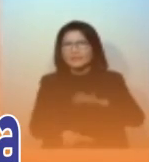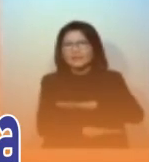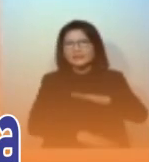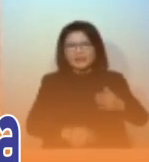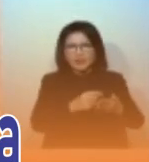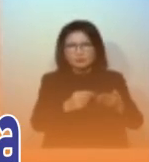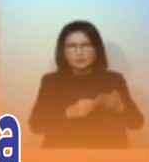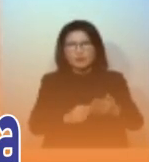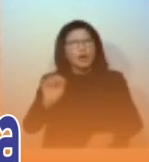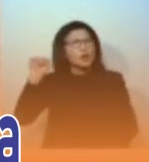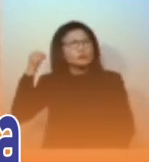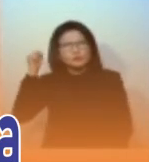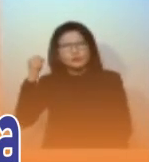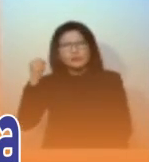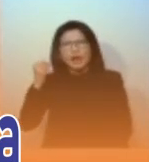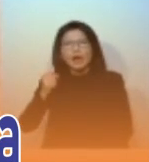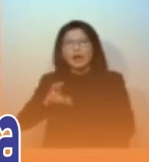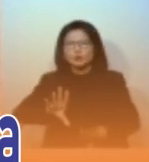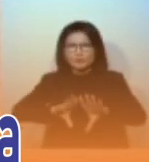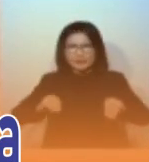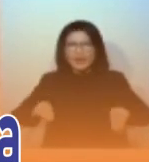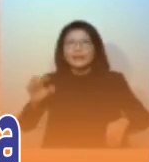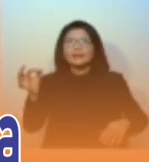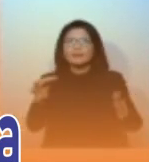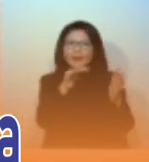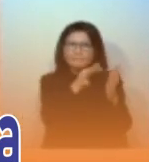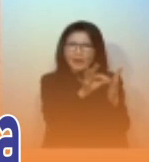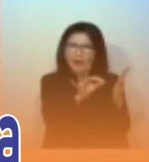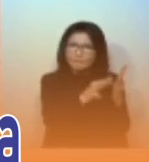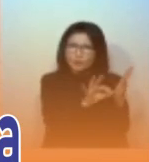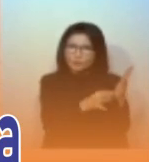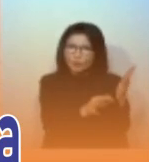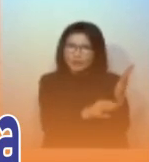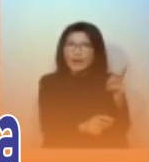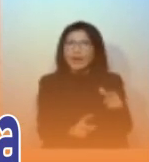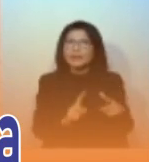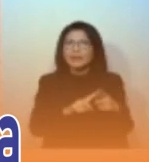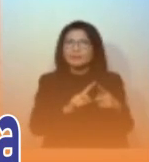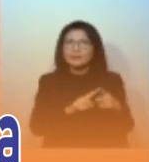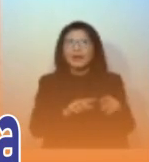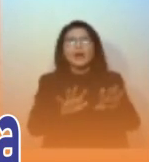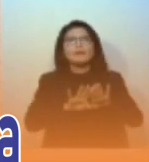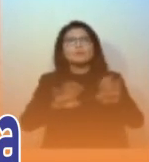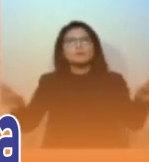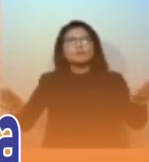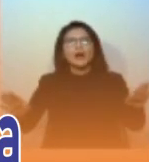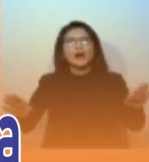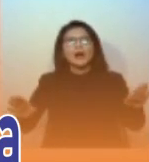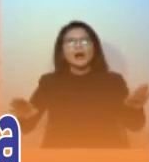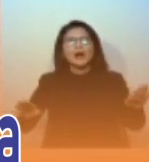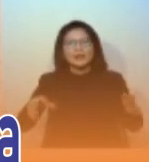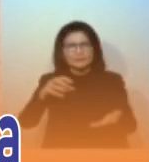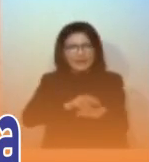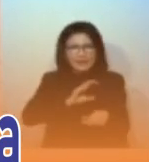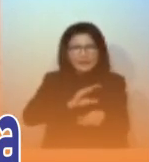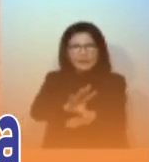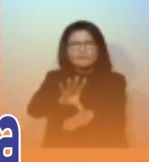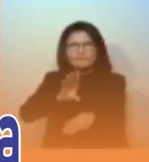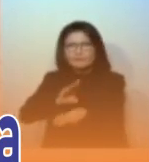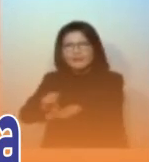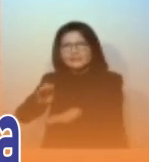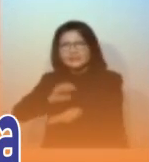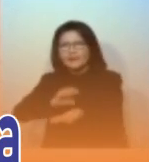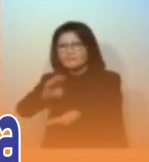begitu sulitnya mendapatkan pekerjaan. Ada beberapa poin, Pak. Yang pertama adalah membuka ruang investasi yang cukup